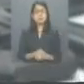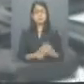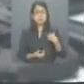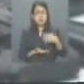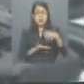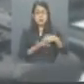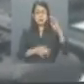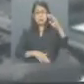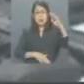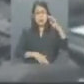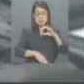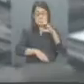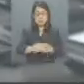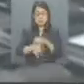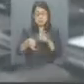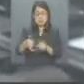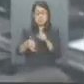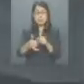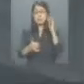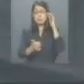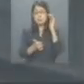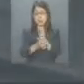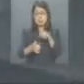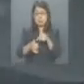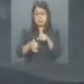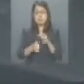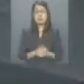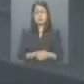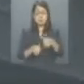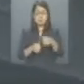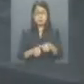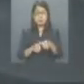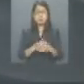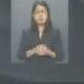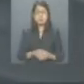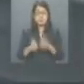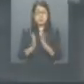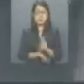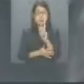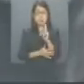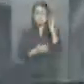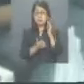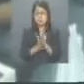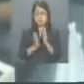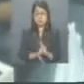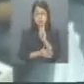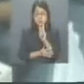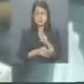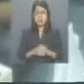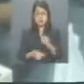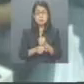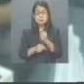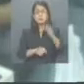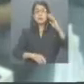10ตำรวจเอกปัจจัยอยู่สิงห์สังกัดสถานีตำรวจภูธรกระพ้อและ10เอกอัศวินสมแป้นสังกัดทหารชุดเฉพาะกิจปัตต